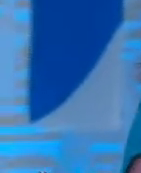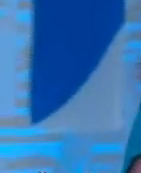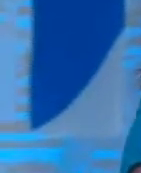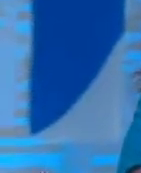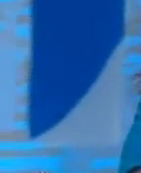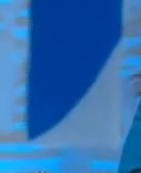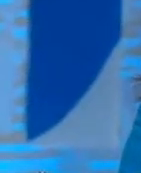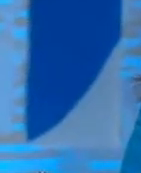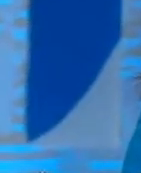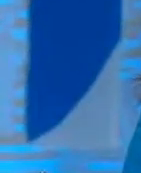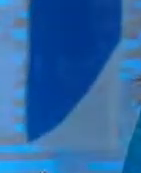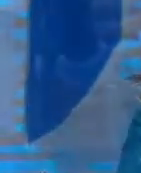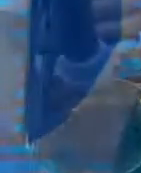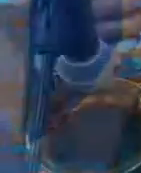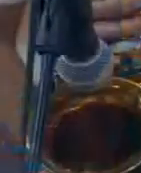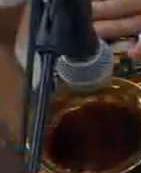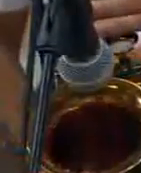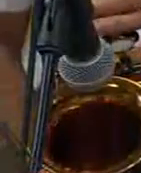hoşgörü o